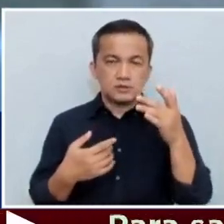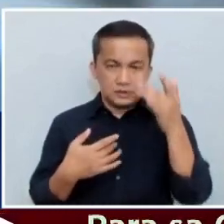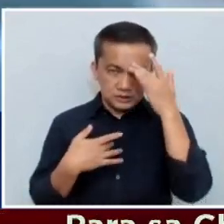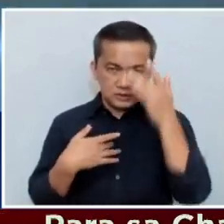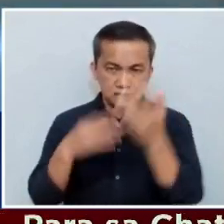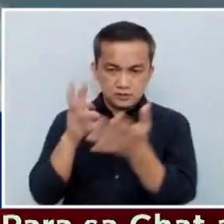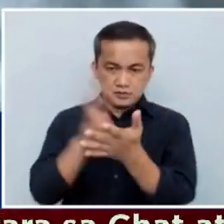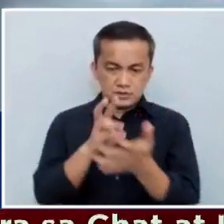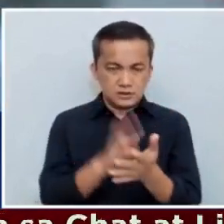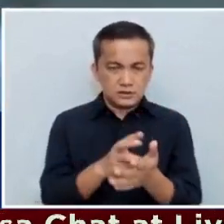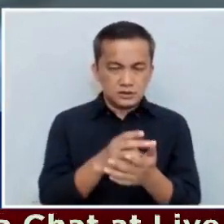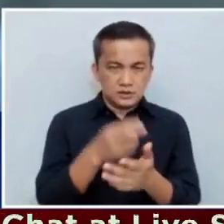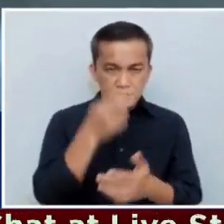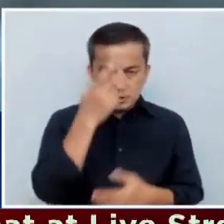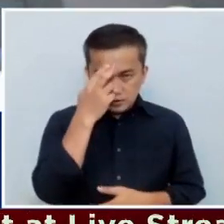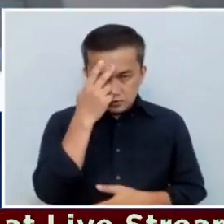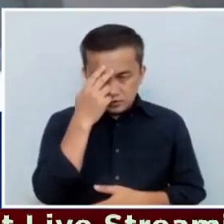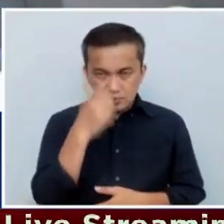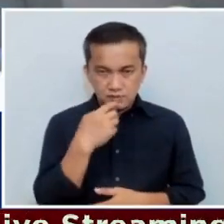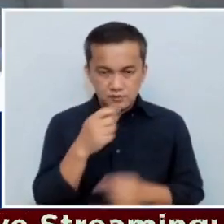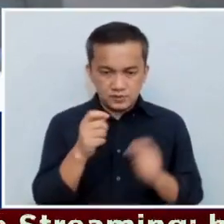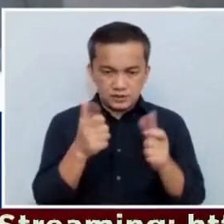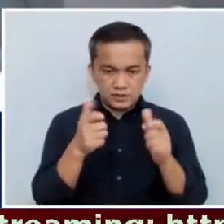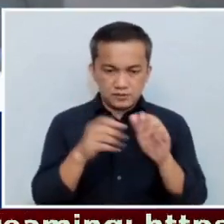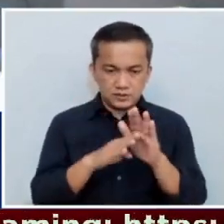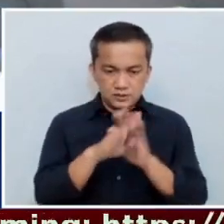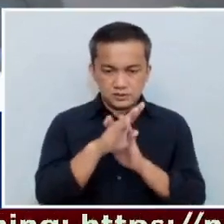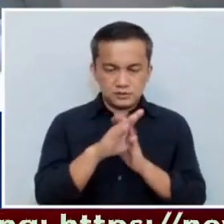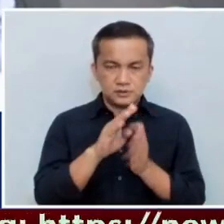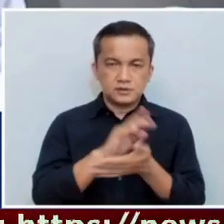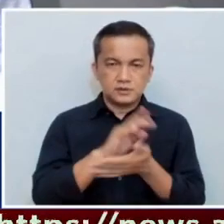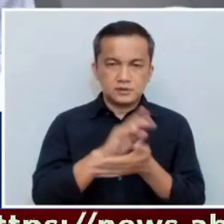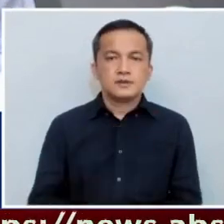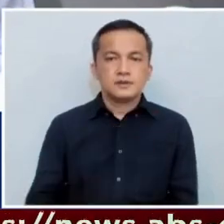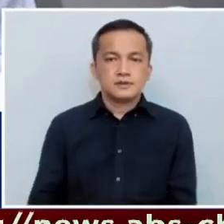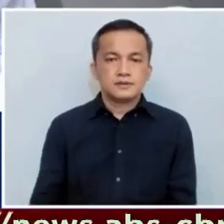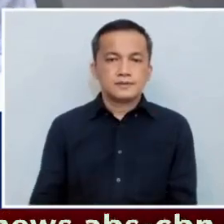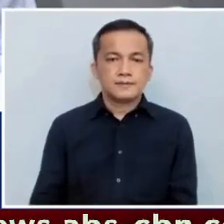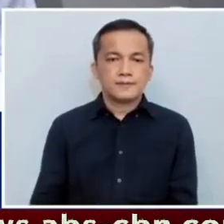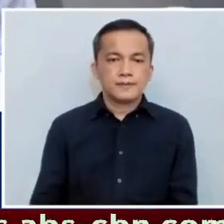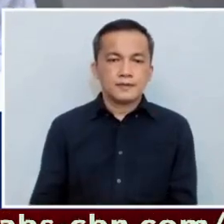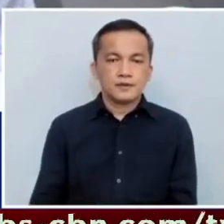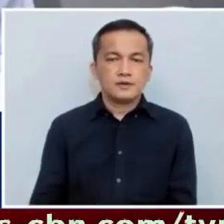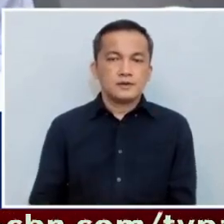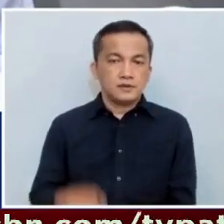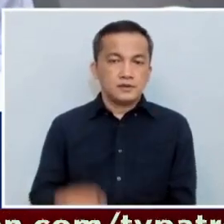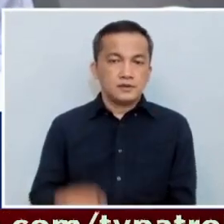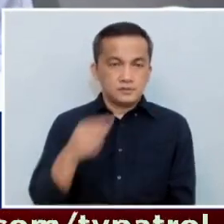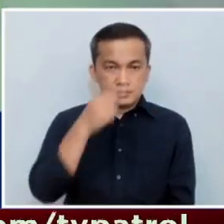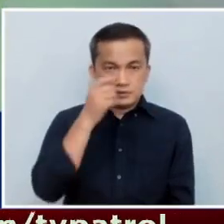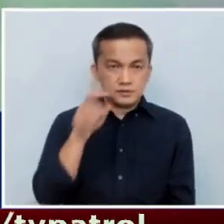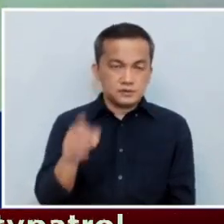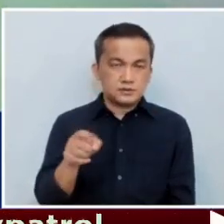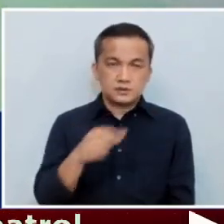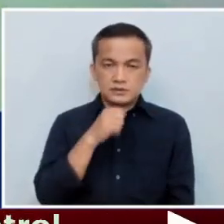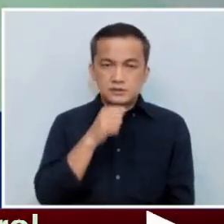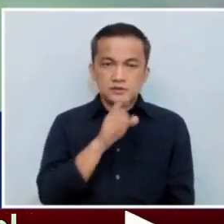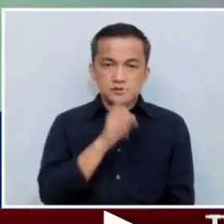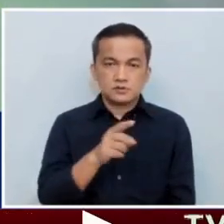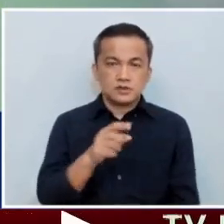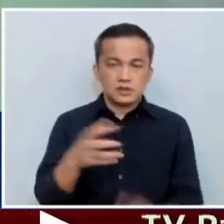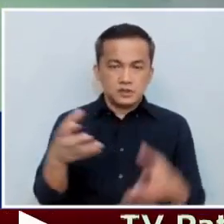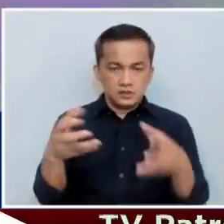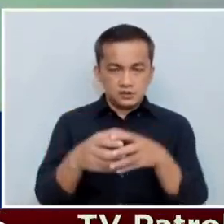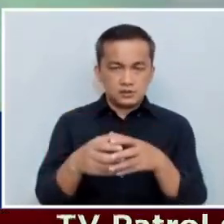na kahina-hinala ang bigla ang pagtaas ng kaso ng COVID. Dahil dito, hindi masiguro ng ehensya kung wala